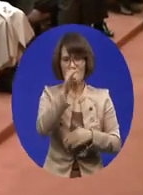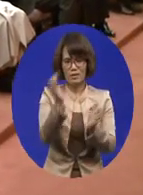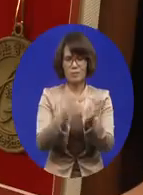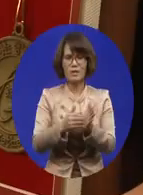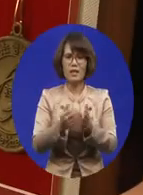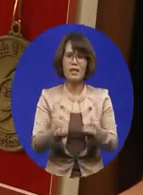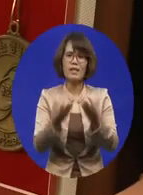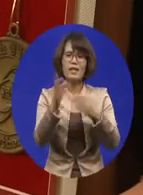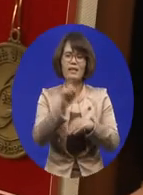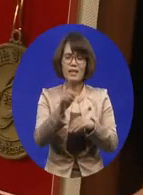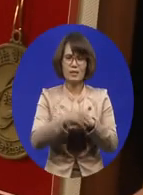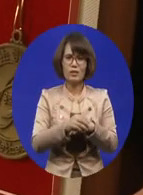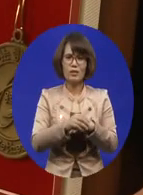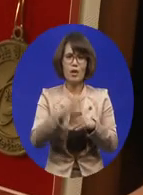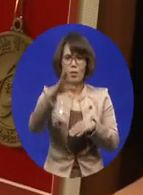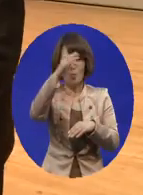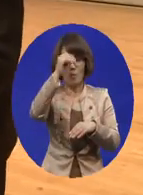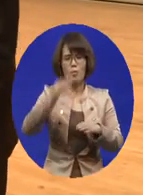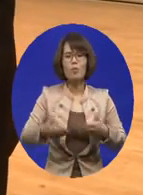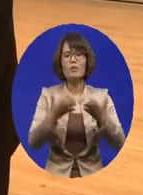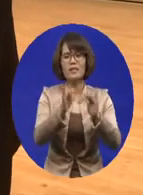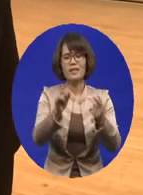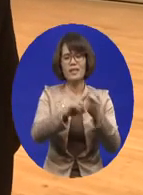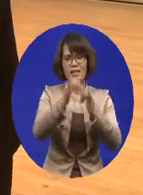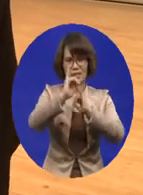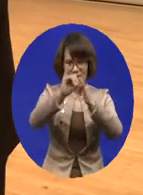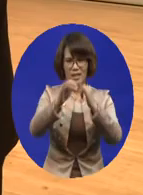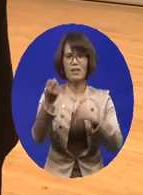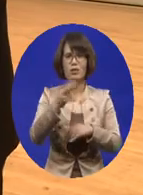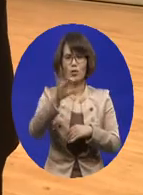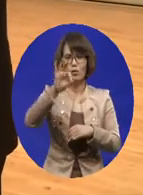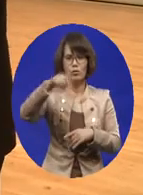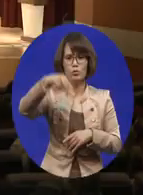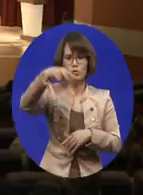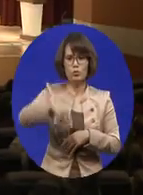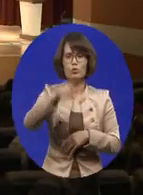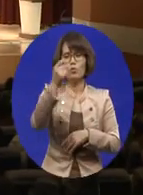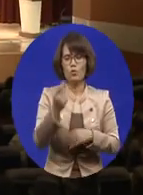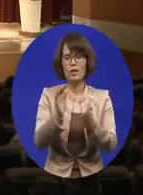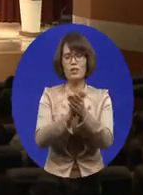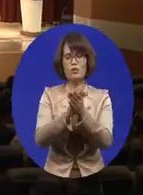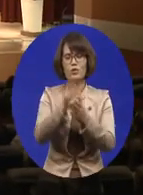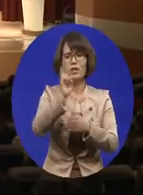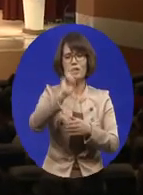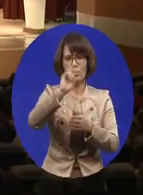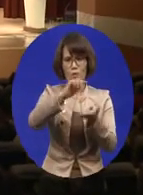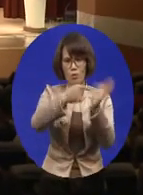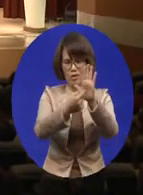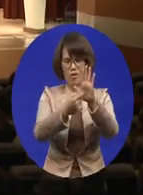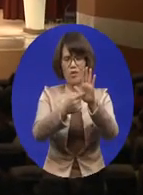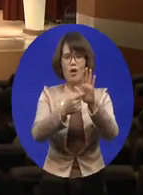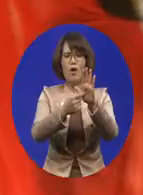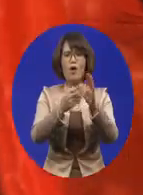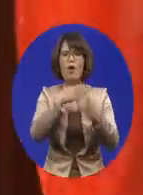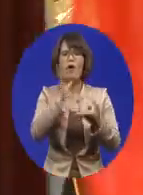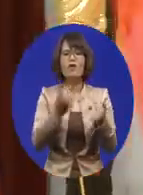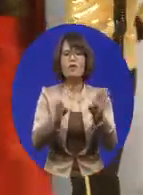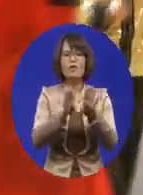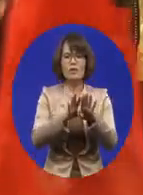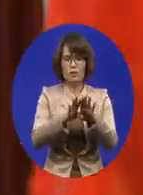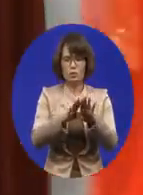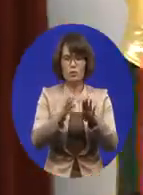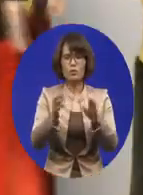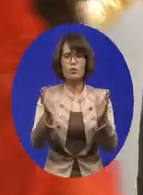개최했습니다. 이날 행사에서는 모범봉사자 등에 대한 시상에 이어 우주호와 친구들의 생화공연과 복지관 어르신들로